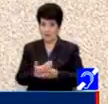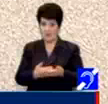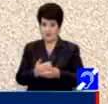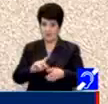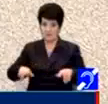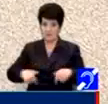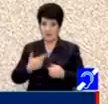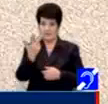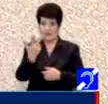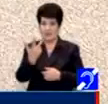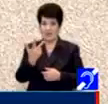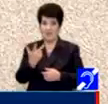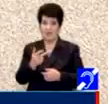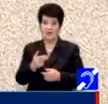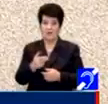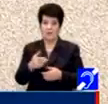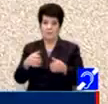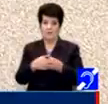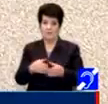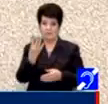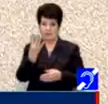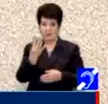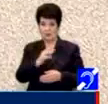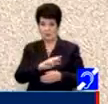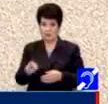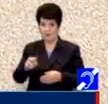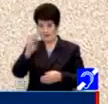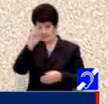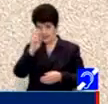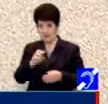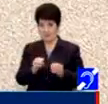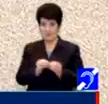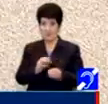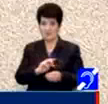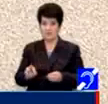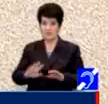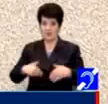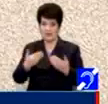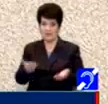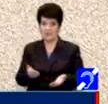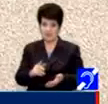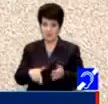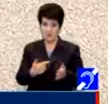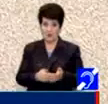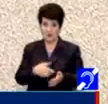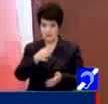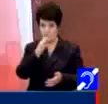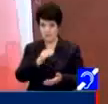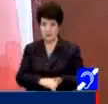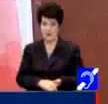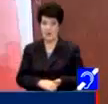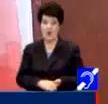ne creăm 3 partide. Pentru că 4.000 de semnături pe țară și 10.000 ca și candidat independent pe orașul, pe municipiul